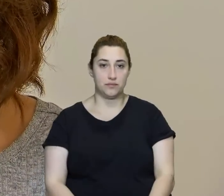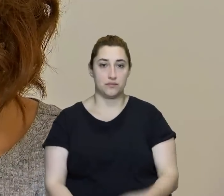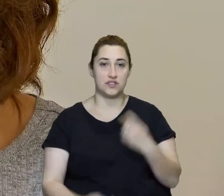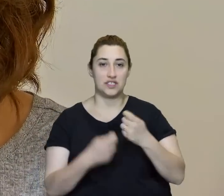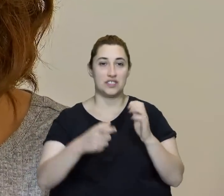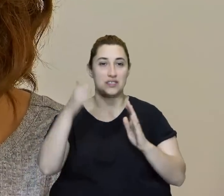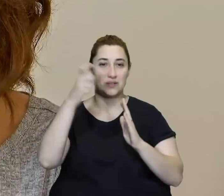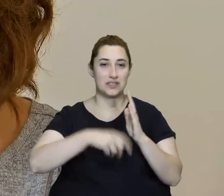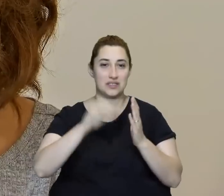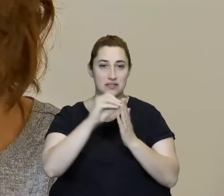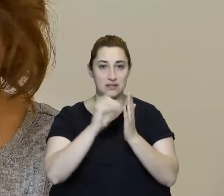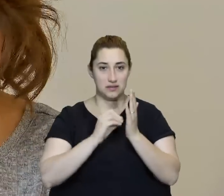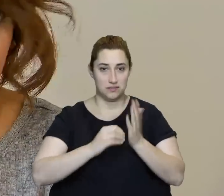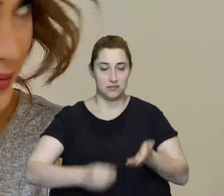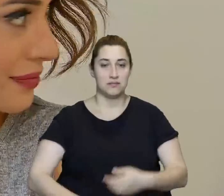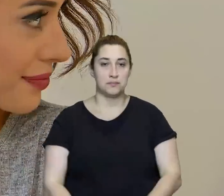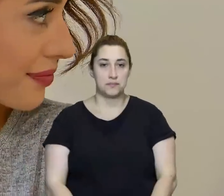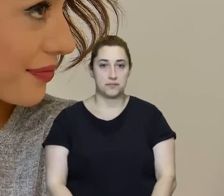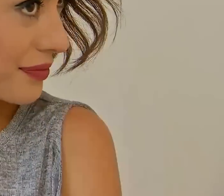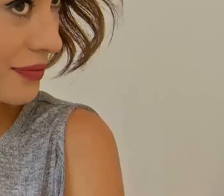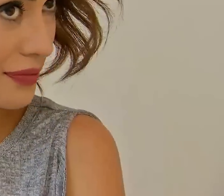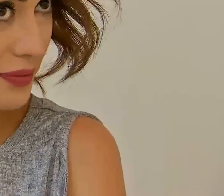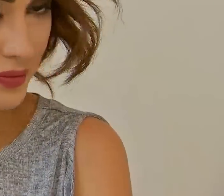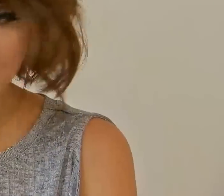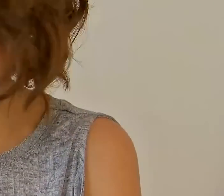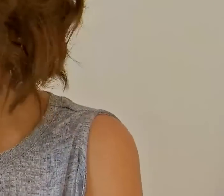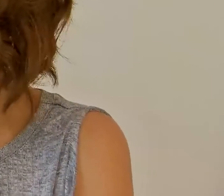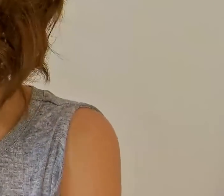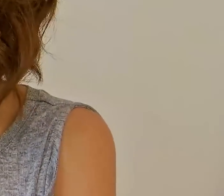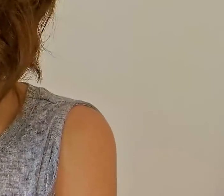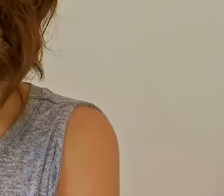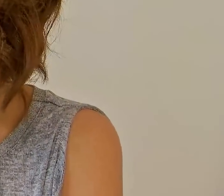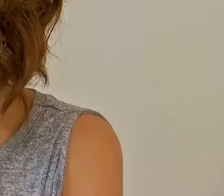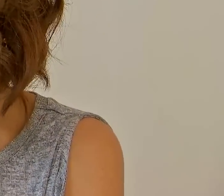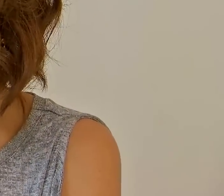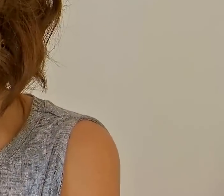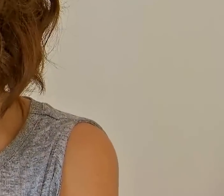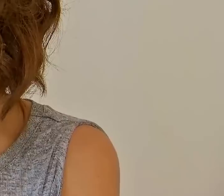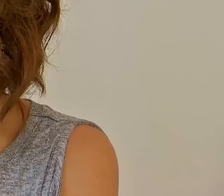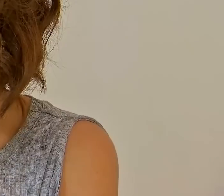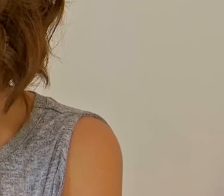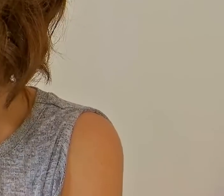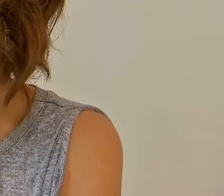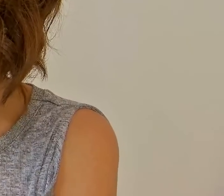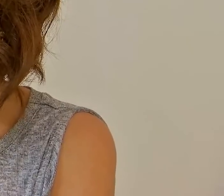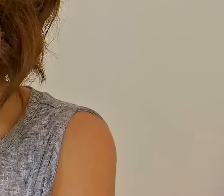Şirket dokümanları. Yüzü gülüyor. Dönüp cam duvar tarafını yokladı, sonra başını bilgisayara